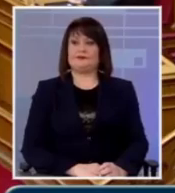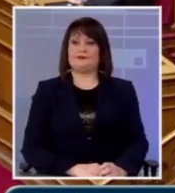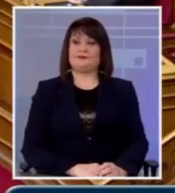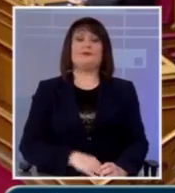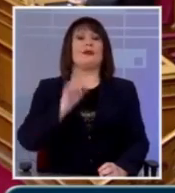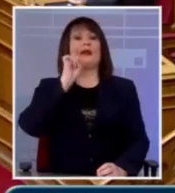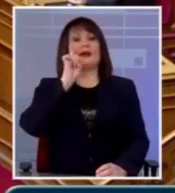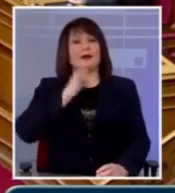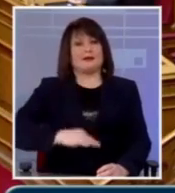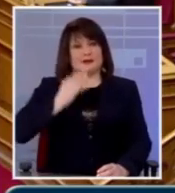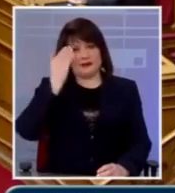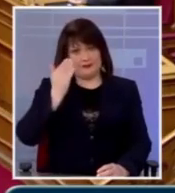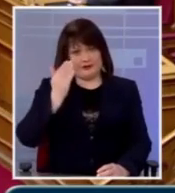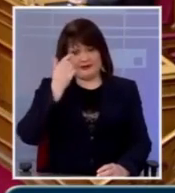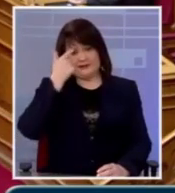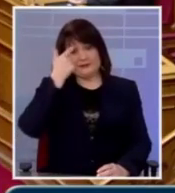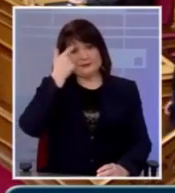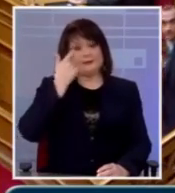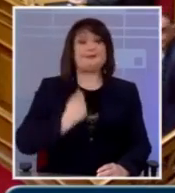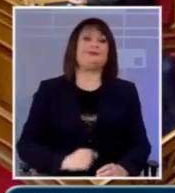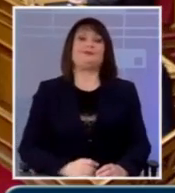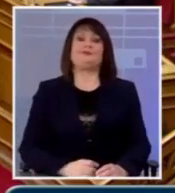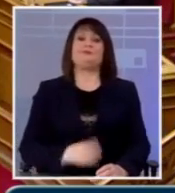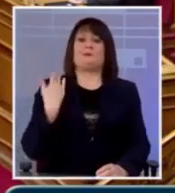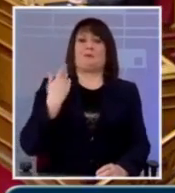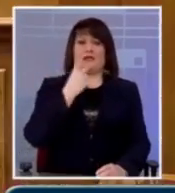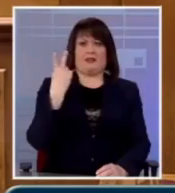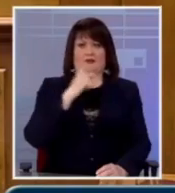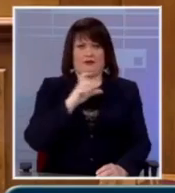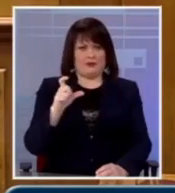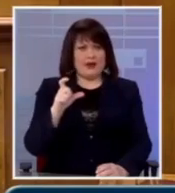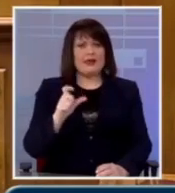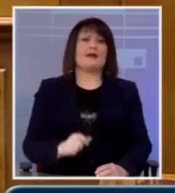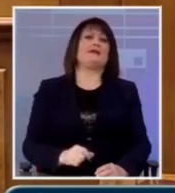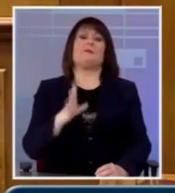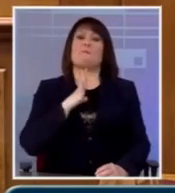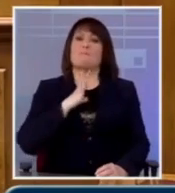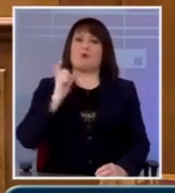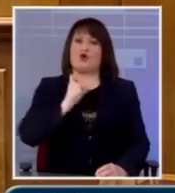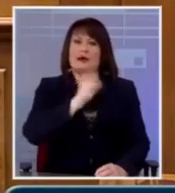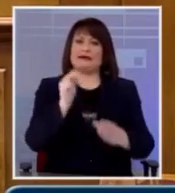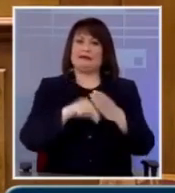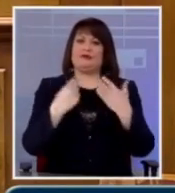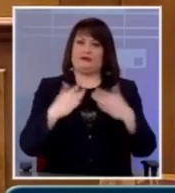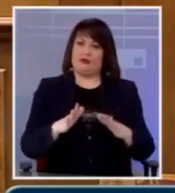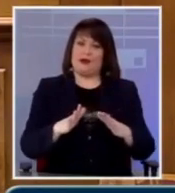Κυρίες και κύριοι συνάδελφοι, πριν από 2 εβδομάδες οι πολίτες με την ψήφο τους